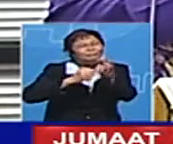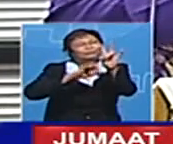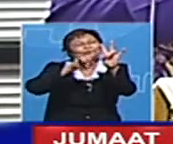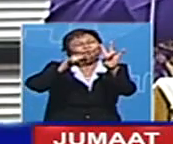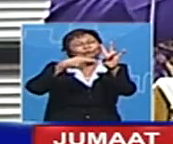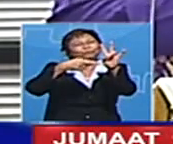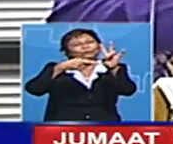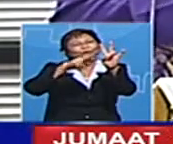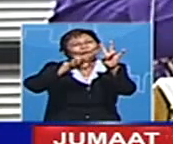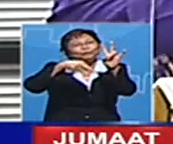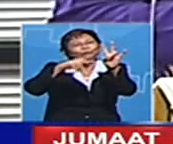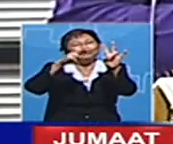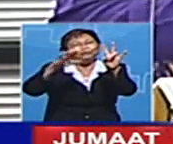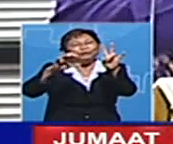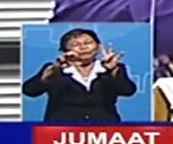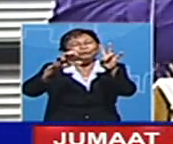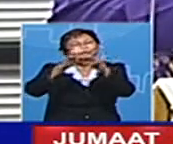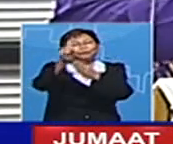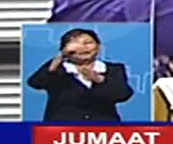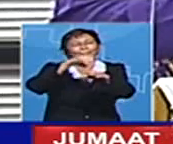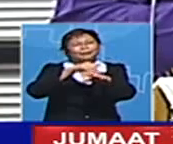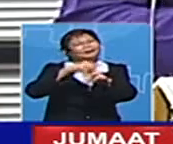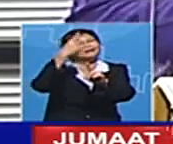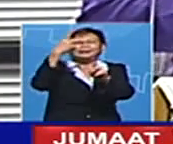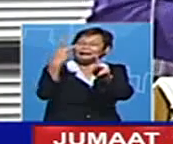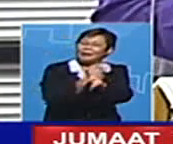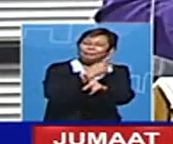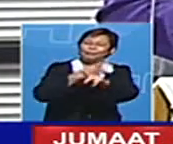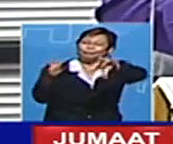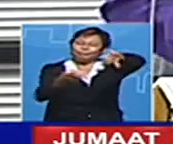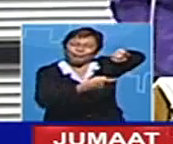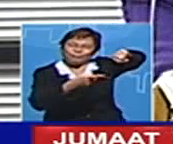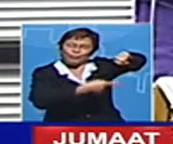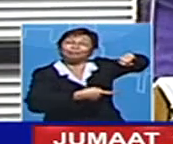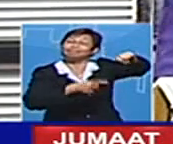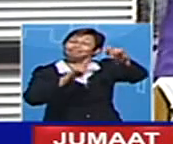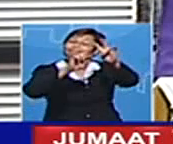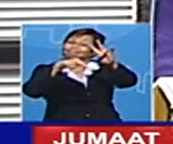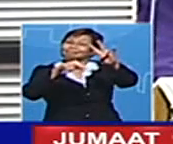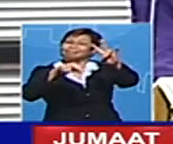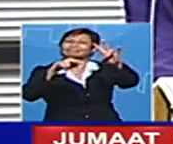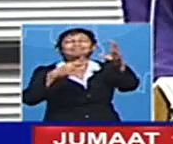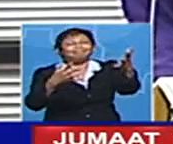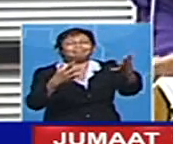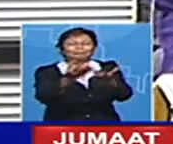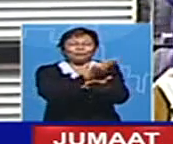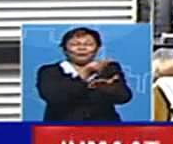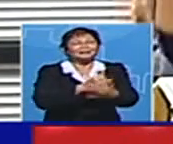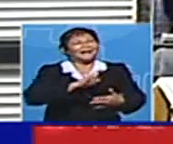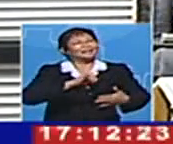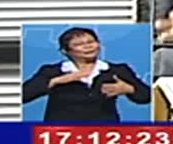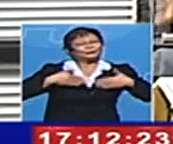7000 7200 pada setiap kali penuaian suka saya menyatakan di sini